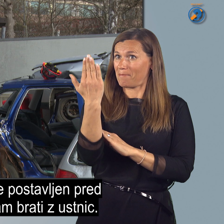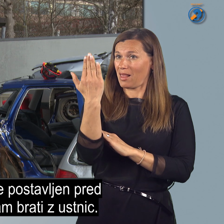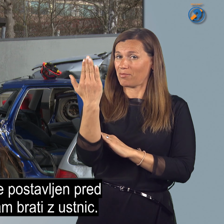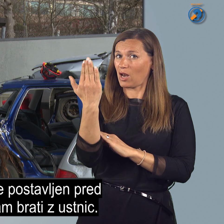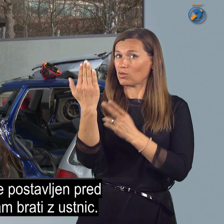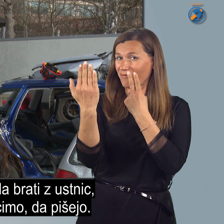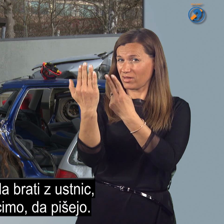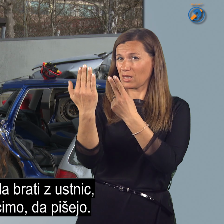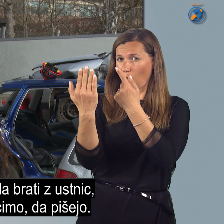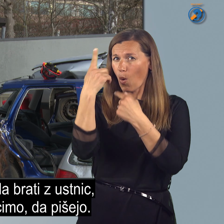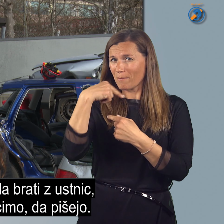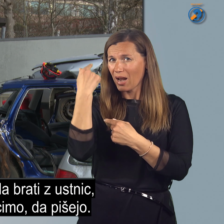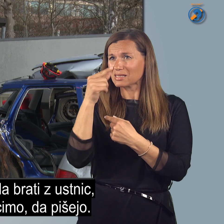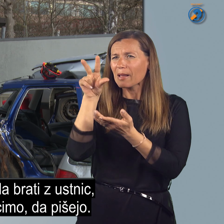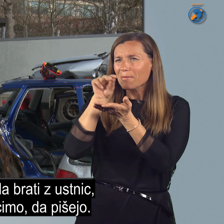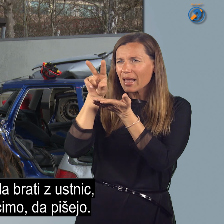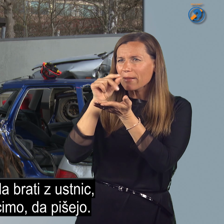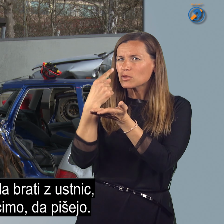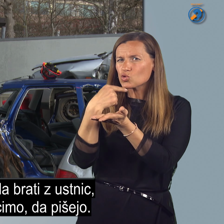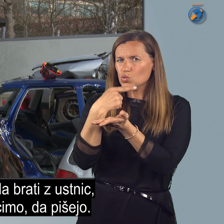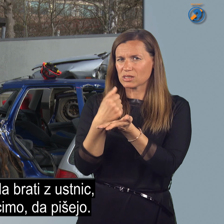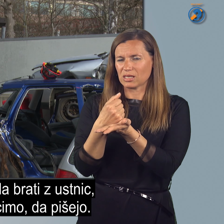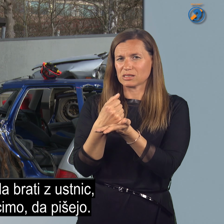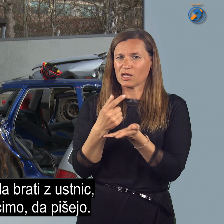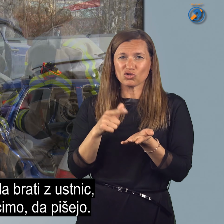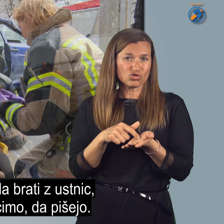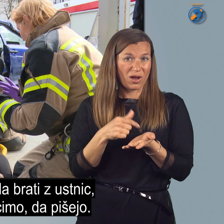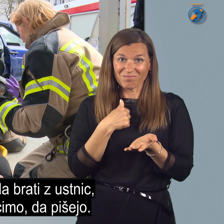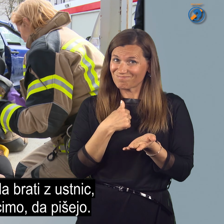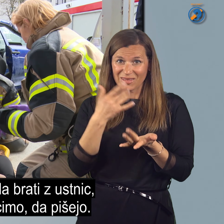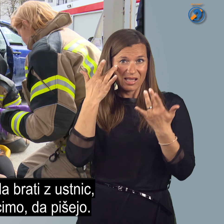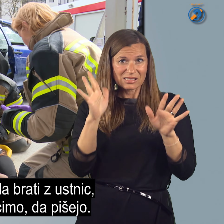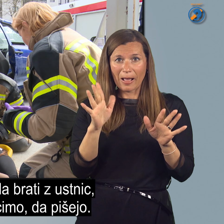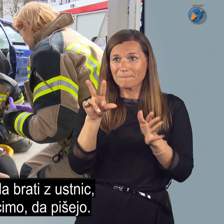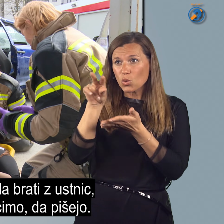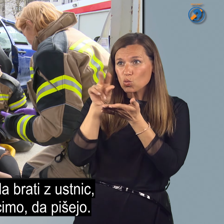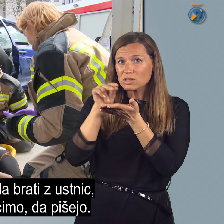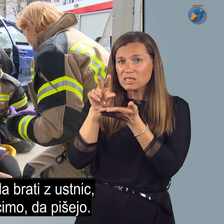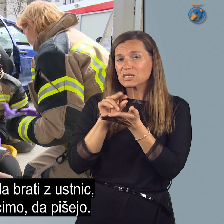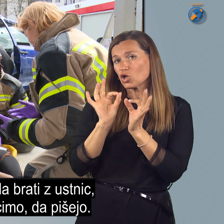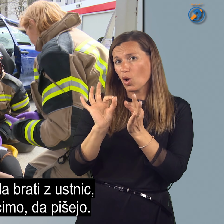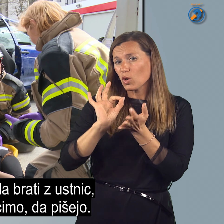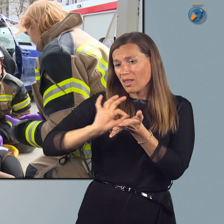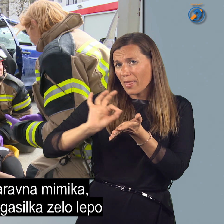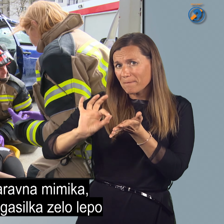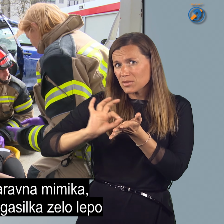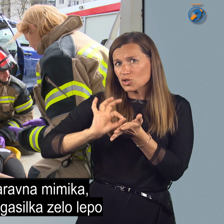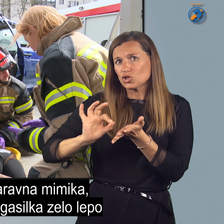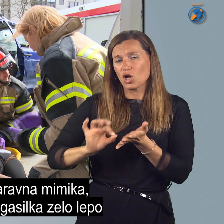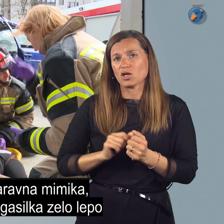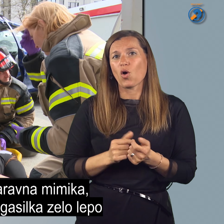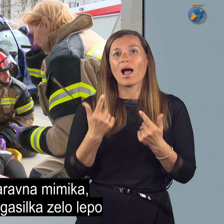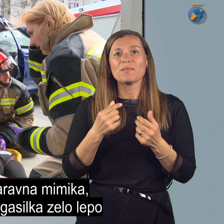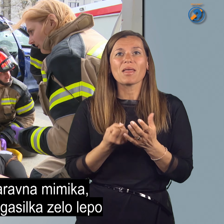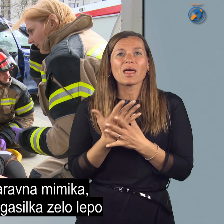brati iz ustnic. V primeru, če ne bi znala brati iz ustnic, je fajn, recimo, da pač se pišejo, ali pa tudi recimo